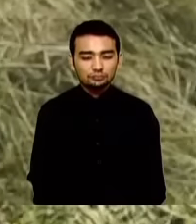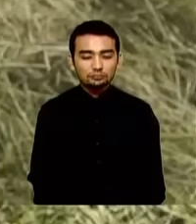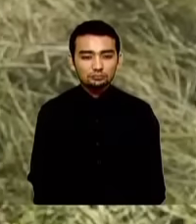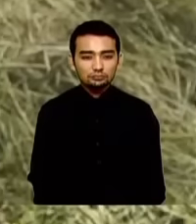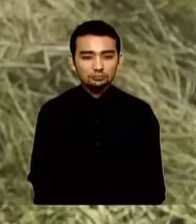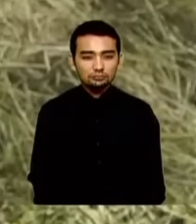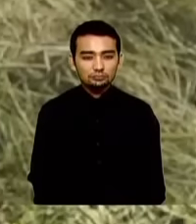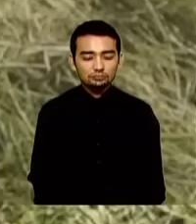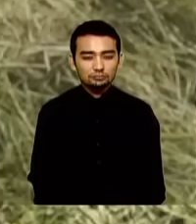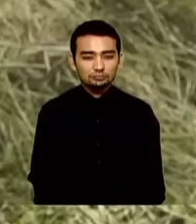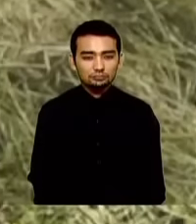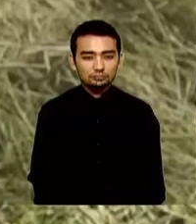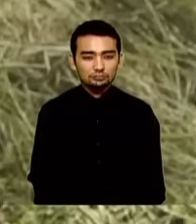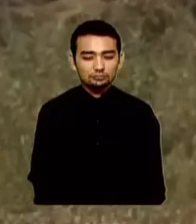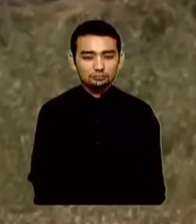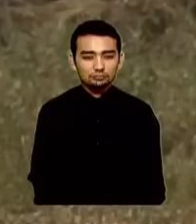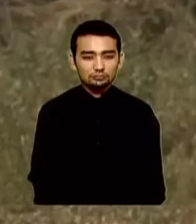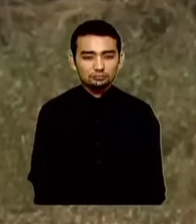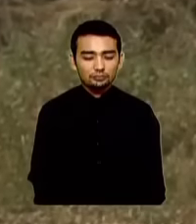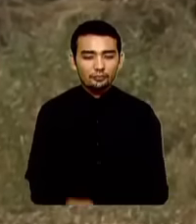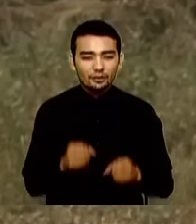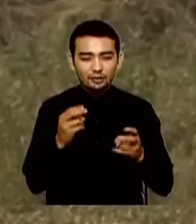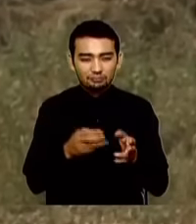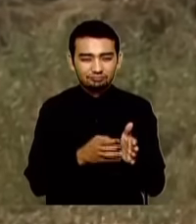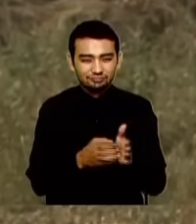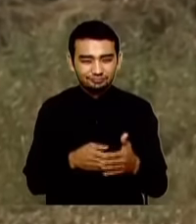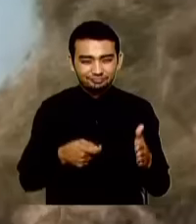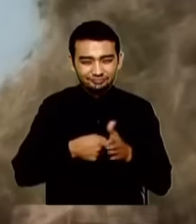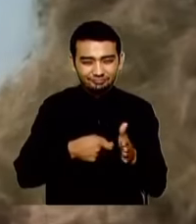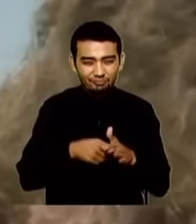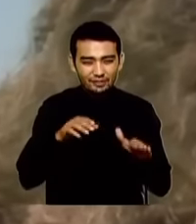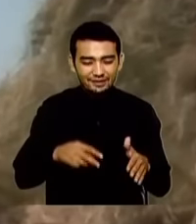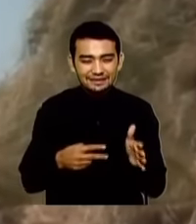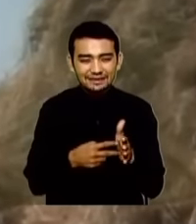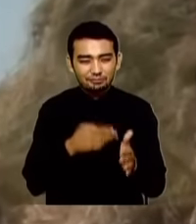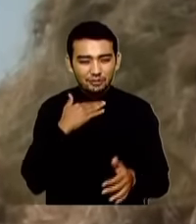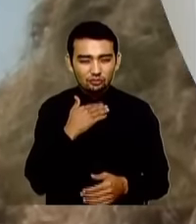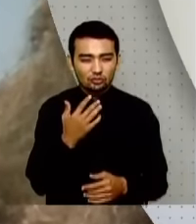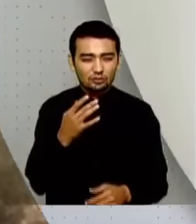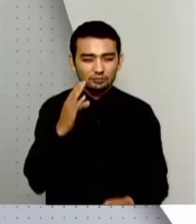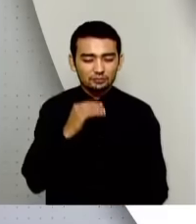привозят. А что делать? Сена мало. И как нехватка кормов скажется на стоимости мяса?